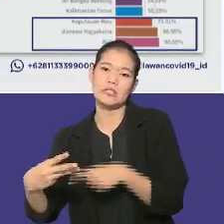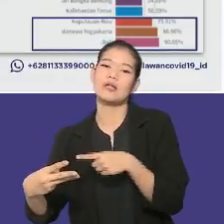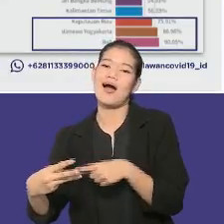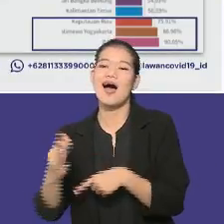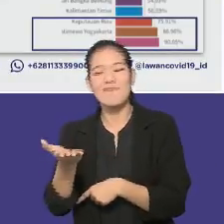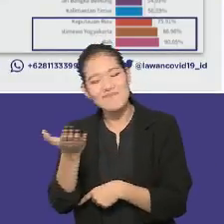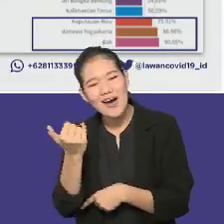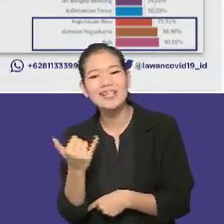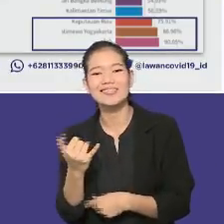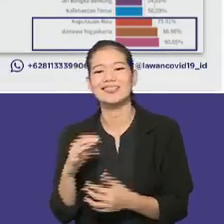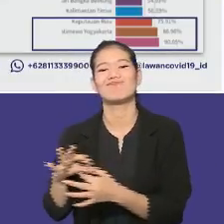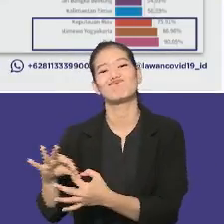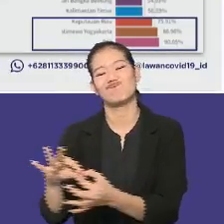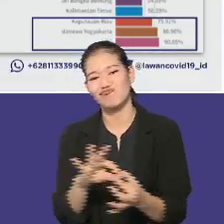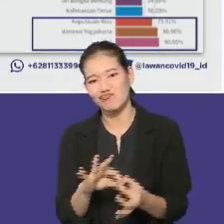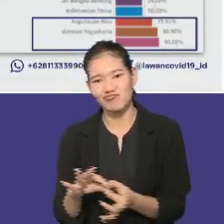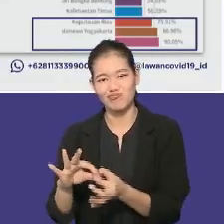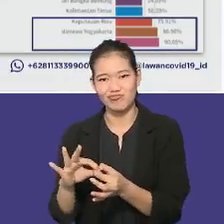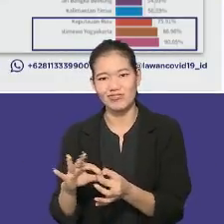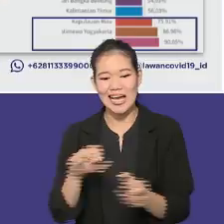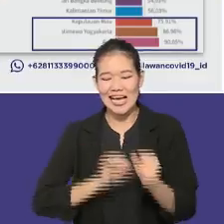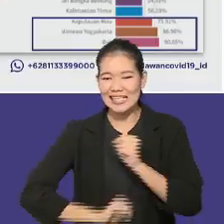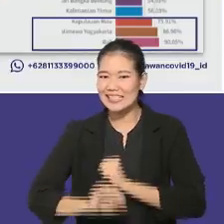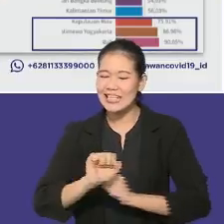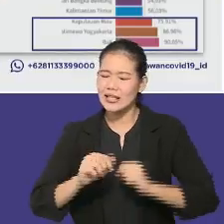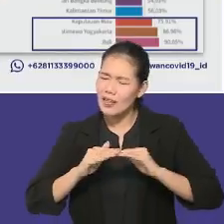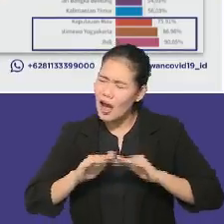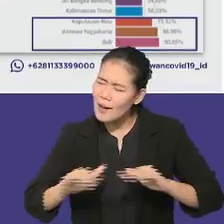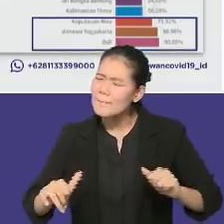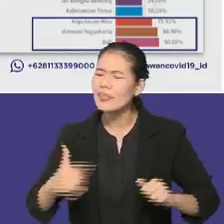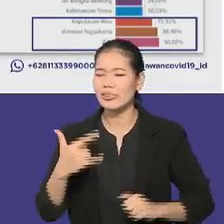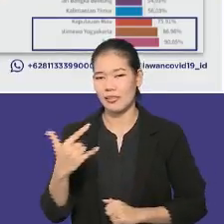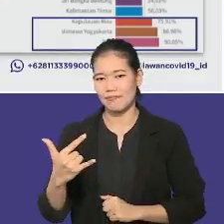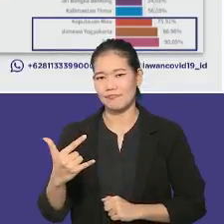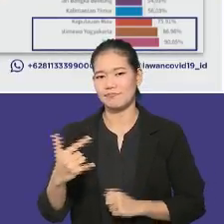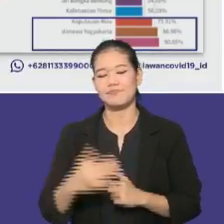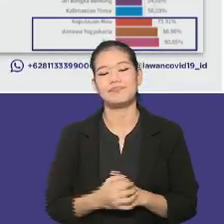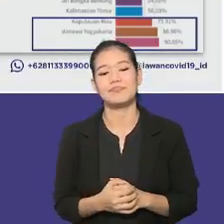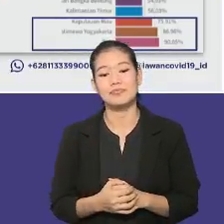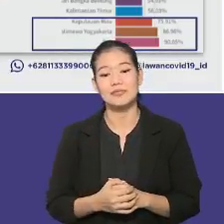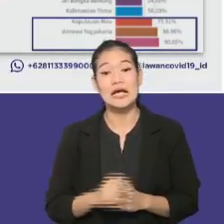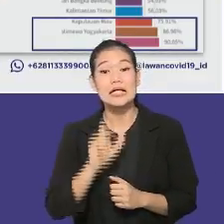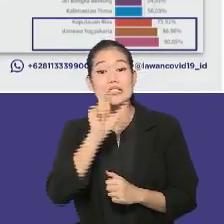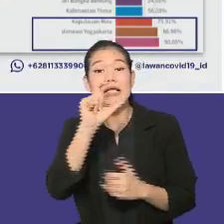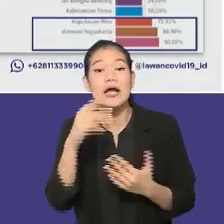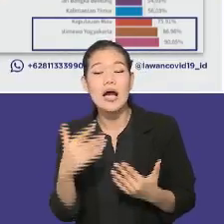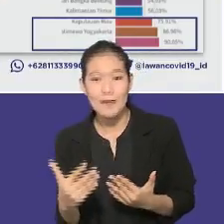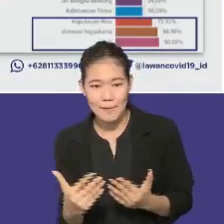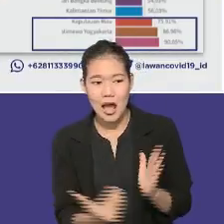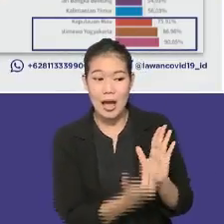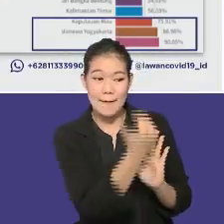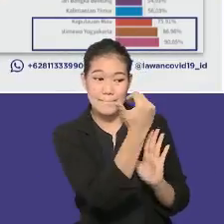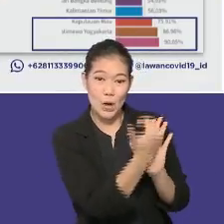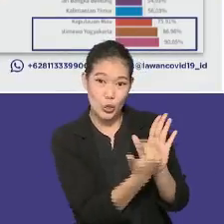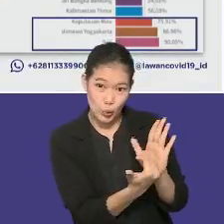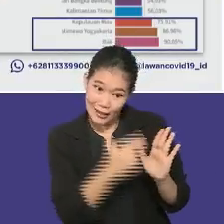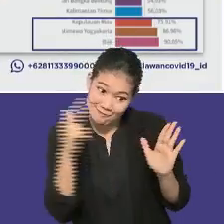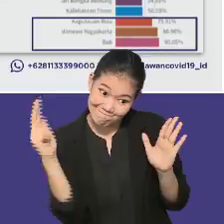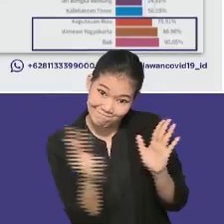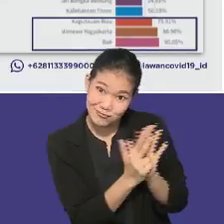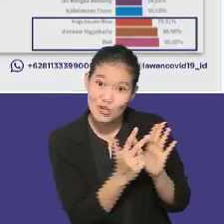sebab itu, mari kita bersama mempertahankan mobilitas yang aman COVID-19. dengan mematuhi kebijakan yang sudah